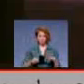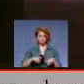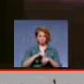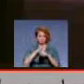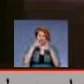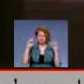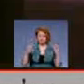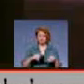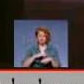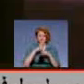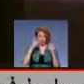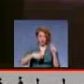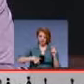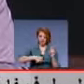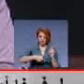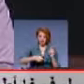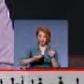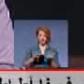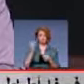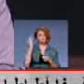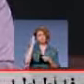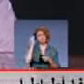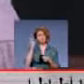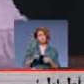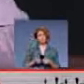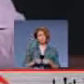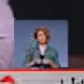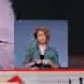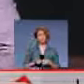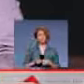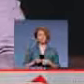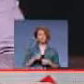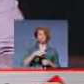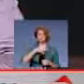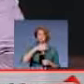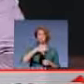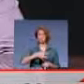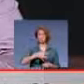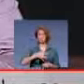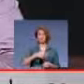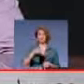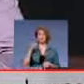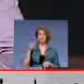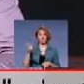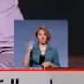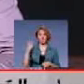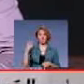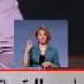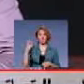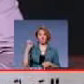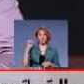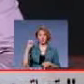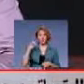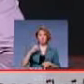ورحت قابلت الشيخ عمرو الليسي، والشيخ عمرو الليسي رجل متخصص في هذا المجال، والشيخ يوسف هو رجل من علماء الأزهر، التقيت